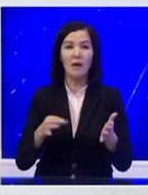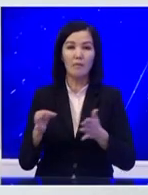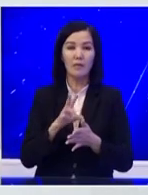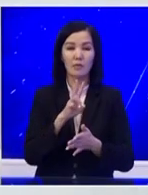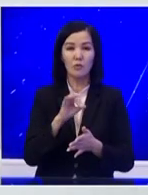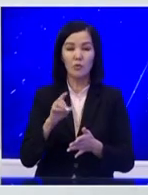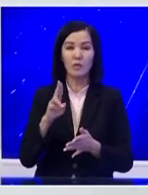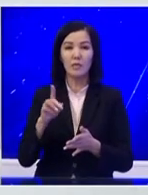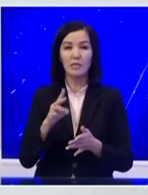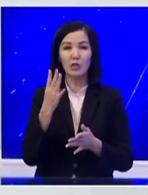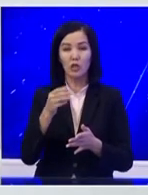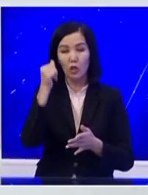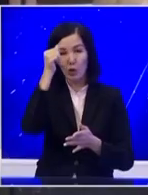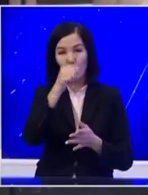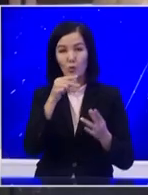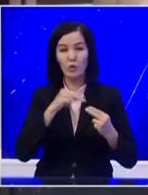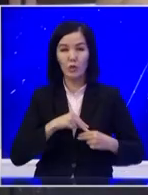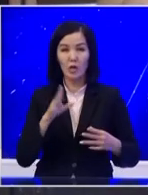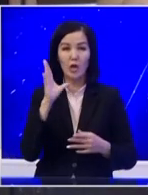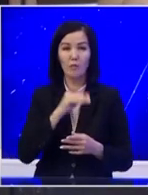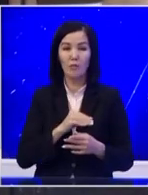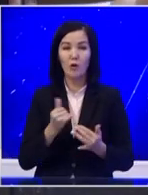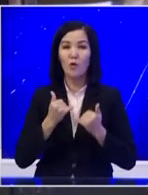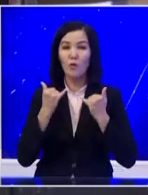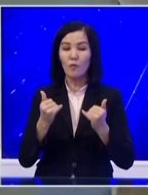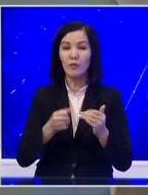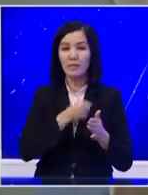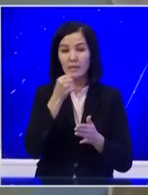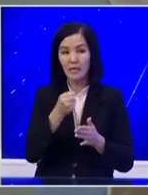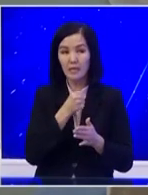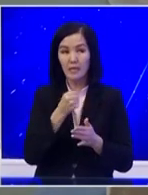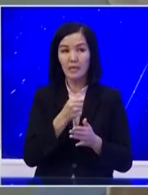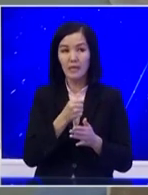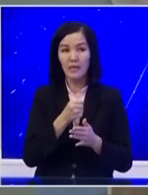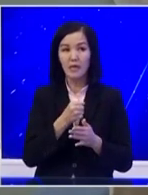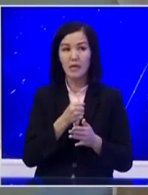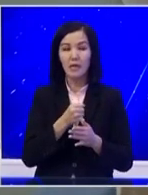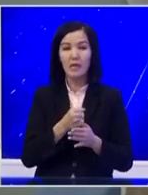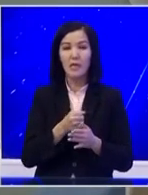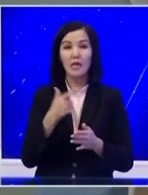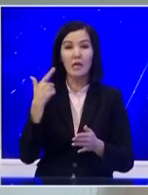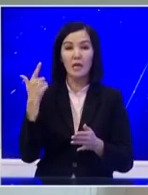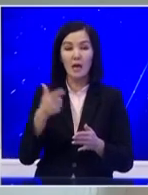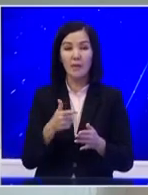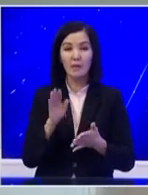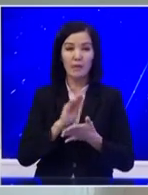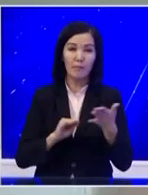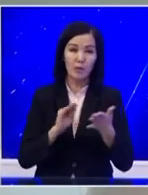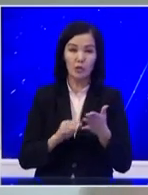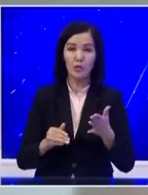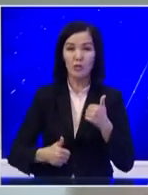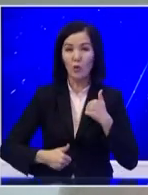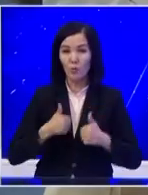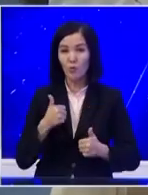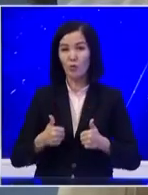«Нур-КЗ». За 4 года работы девушка успела завоевать уважение старших коллег и зарекомендовала себя как грамотный специалист. За упорный труд и